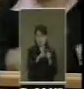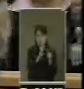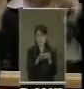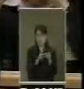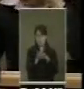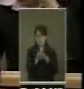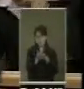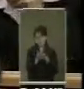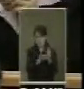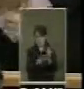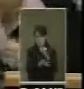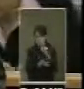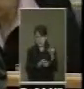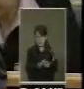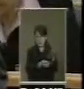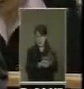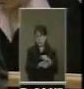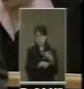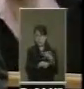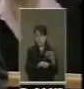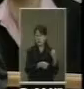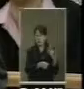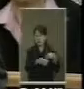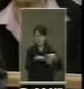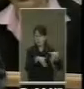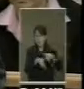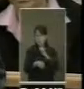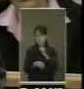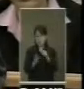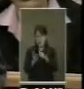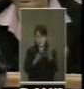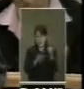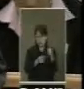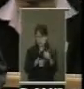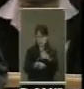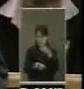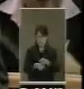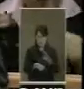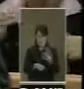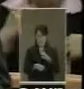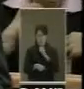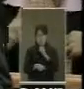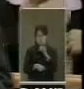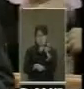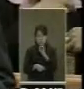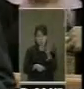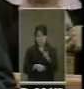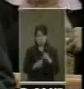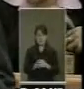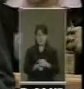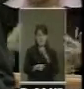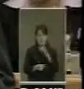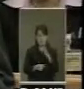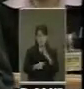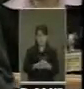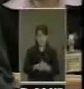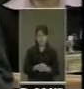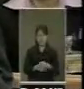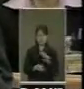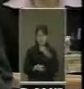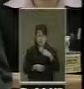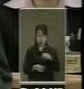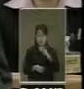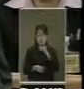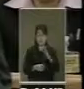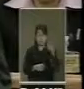เพราะว่ามันไม่จริงผมไม่เคยพูดไม่ว่าคนแรกหรือคนหลังผมก็ไม่เคยพูดสิ่งเหล่านี้ครับถ้าผมพูด